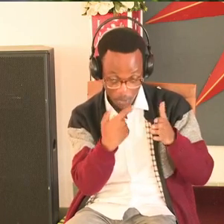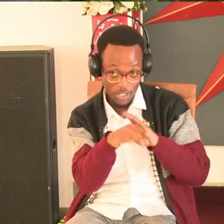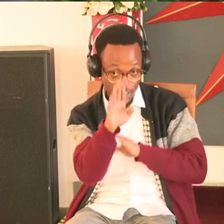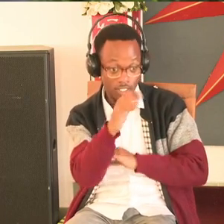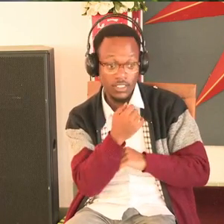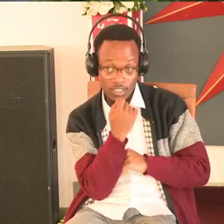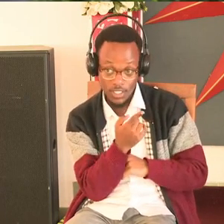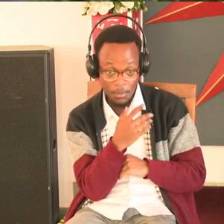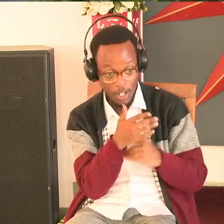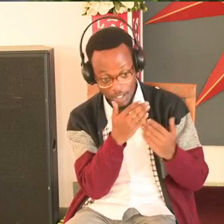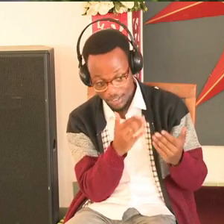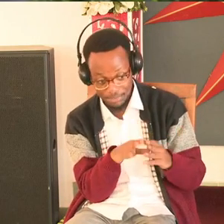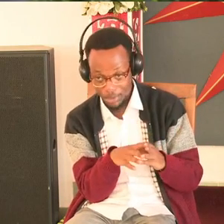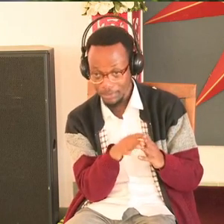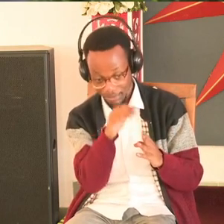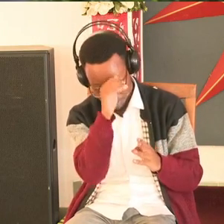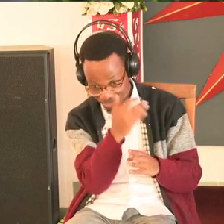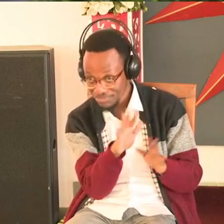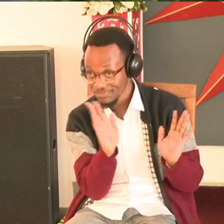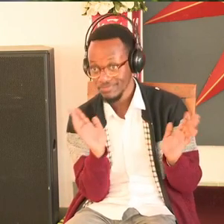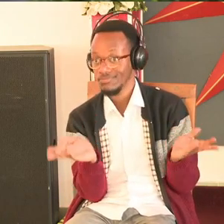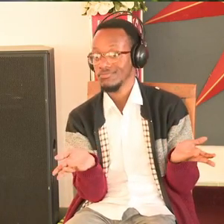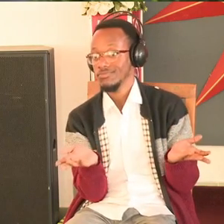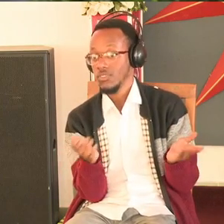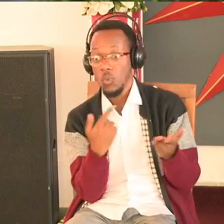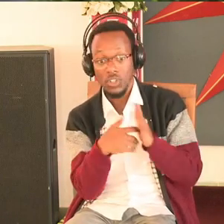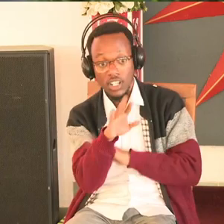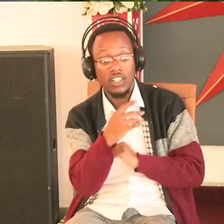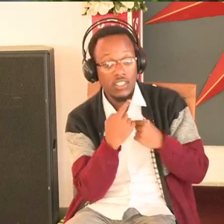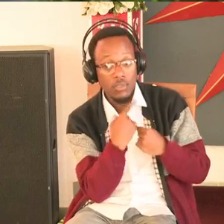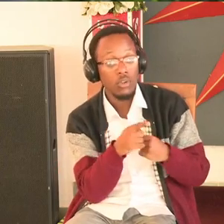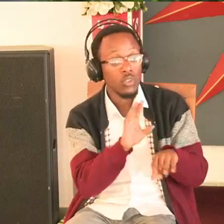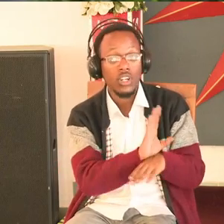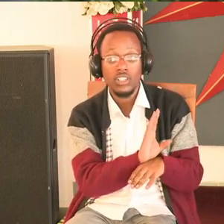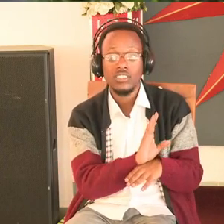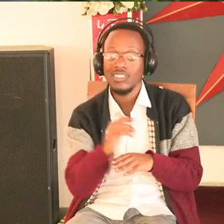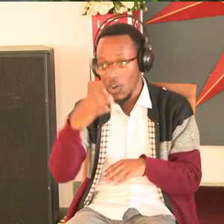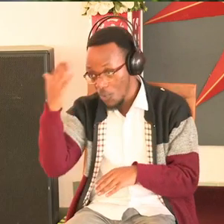ntiyumva iby'Imana ibiri kubwira itorero ryayo uyu munsi